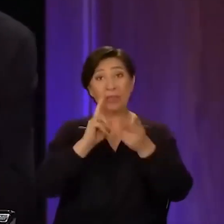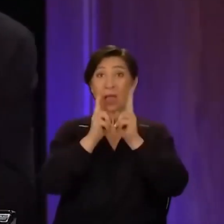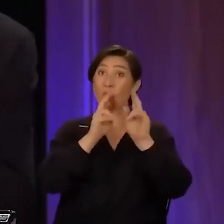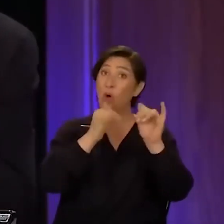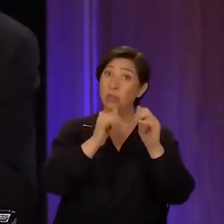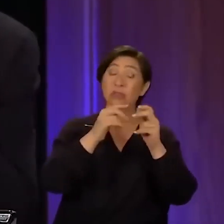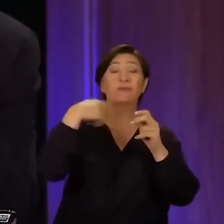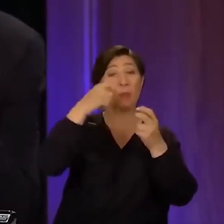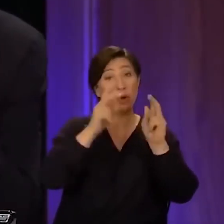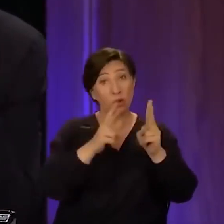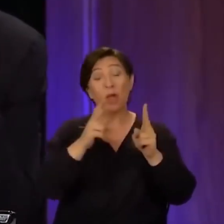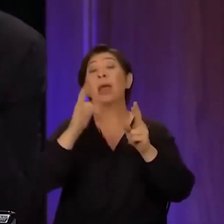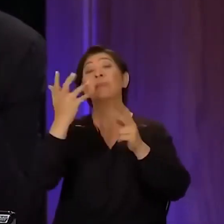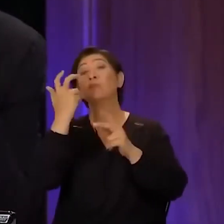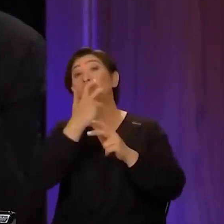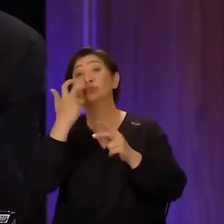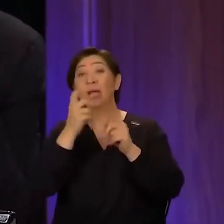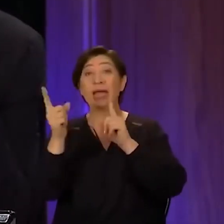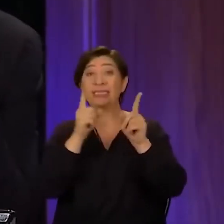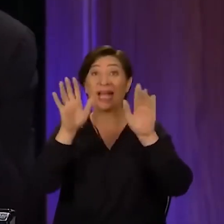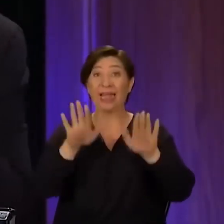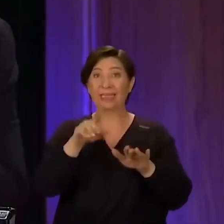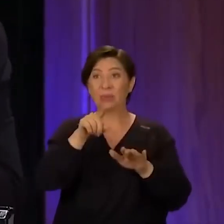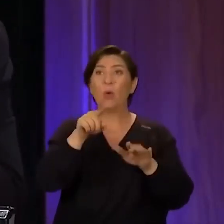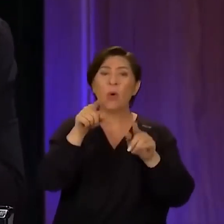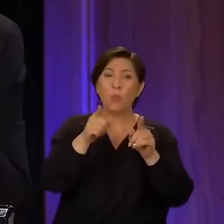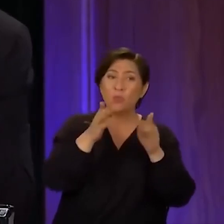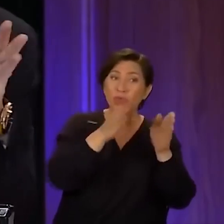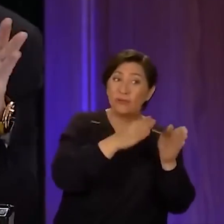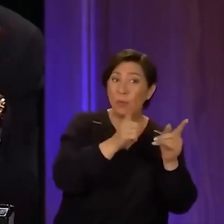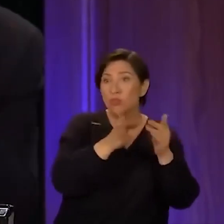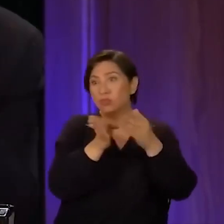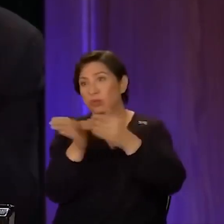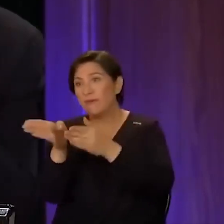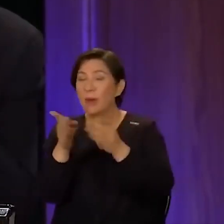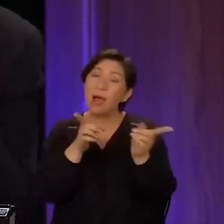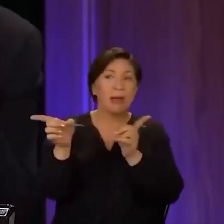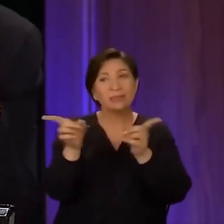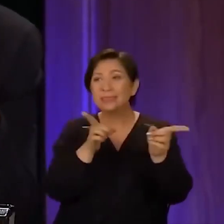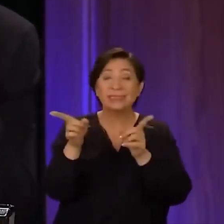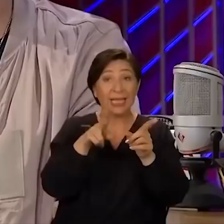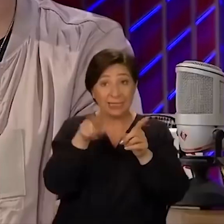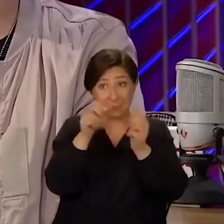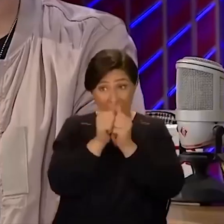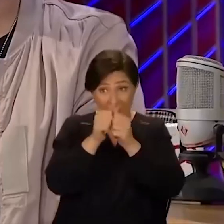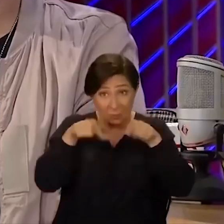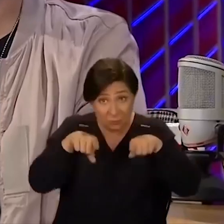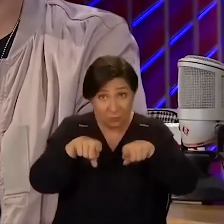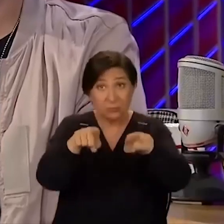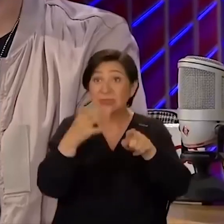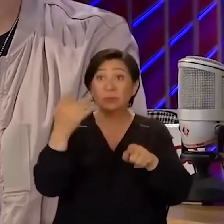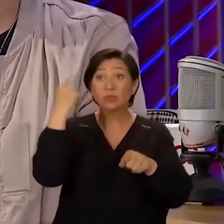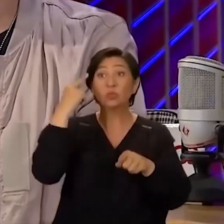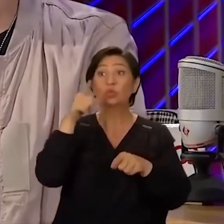oyunculuk hem müzik arasında kalanlardan birisin sen de Yani bu tarafa doğru gidelim bu tarafı mı doğru gidelim ikisi beraber